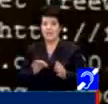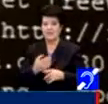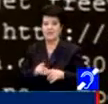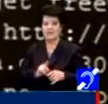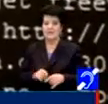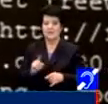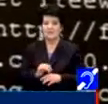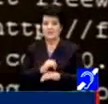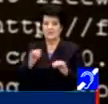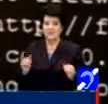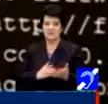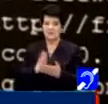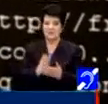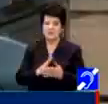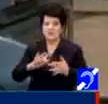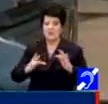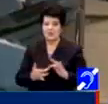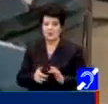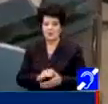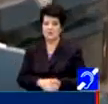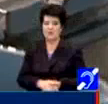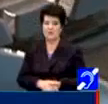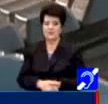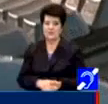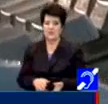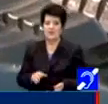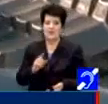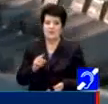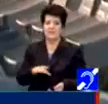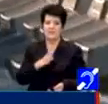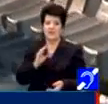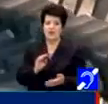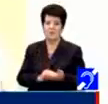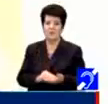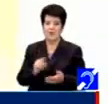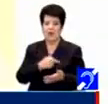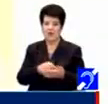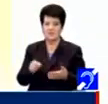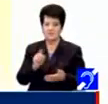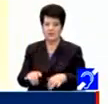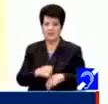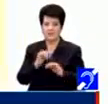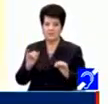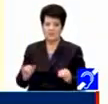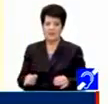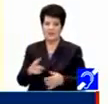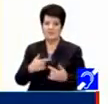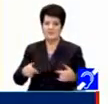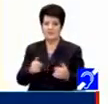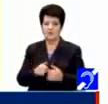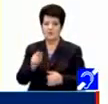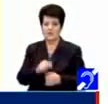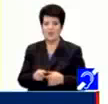economiilor și extinderea serviciilor electronice. The goal is to facilitate electronic trade, to make sure that the goods